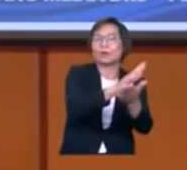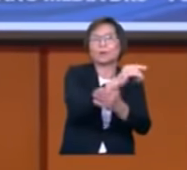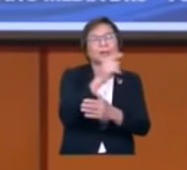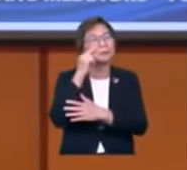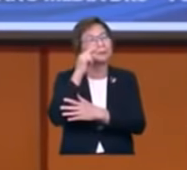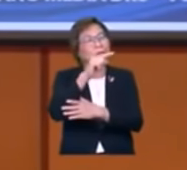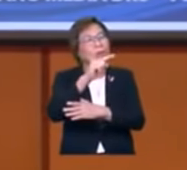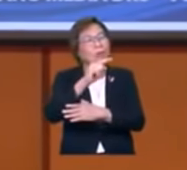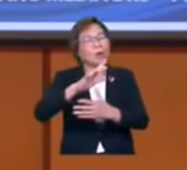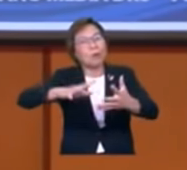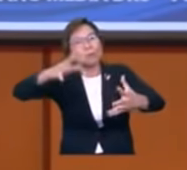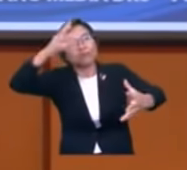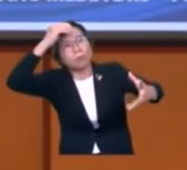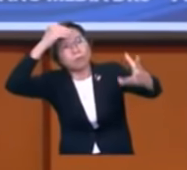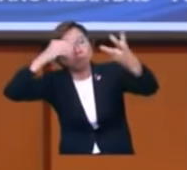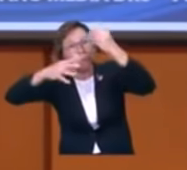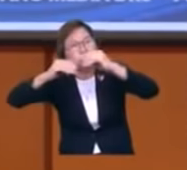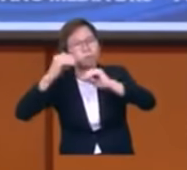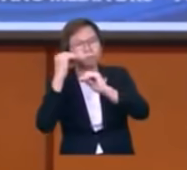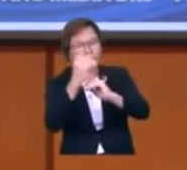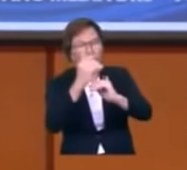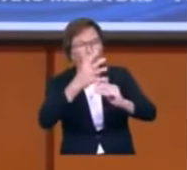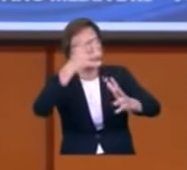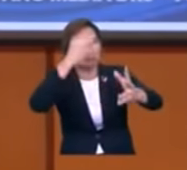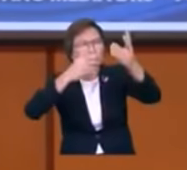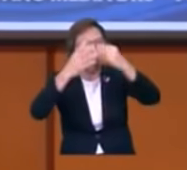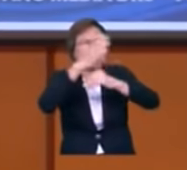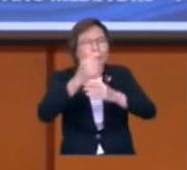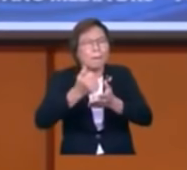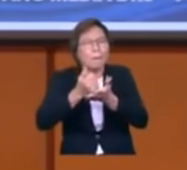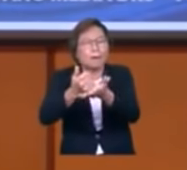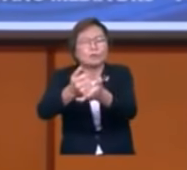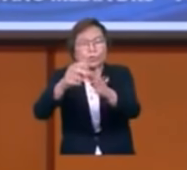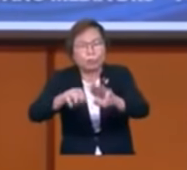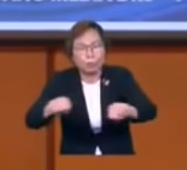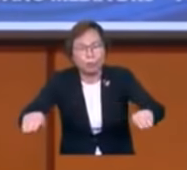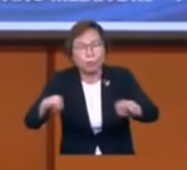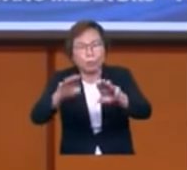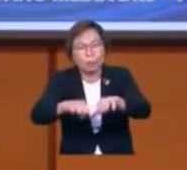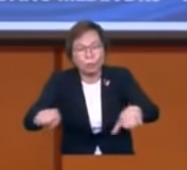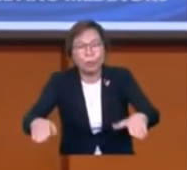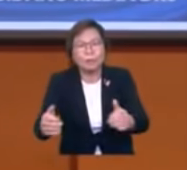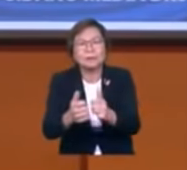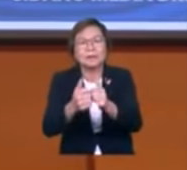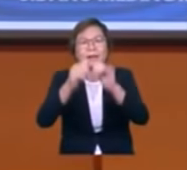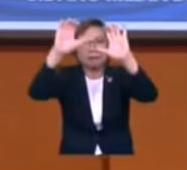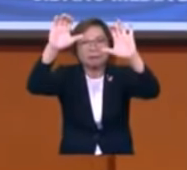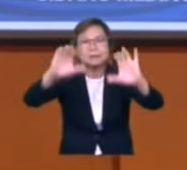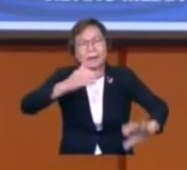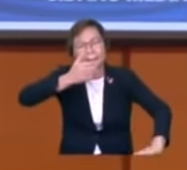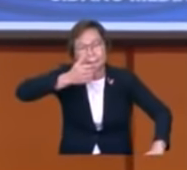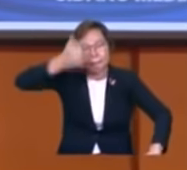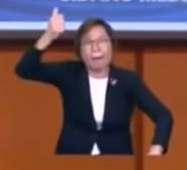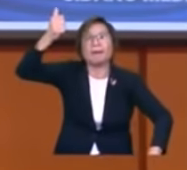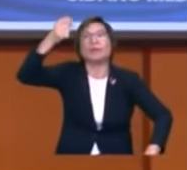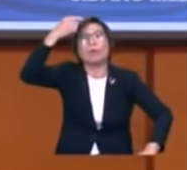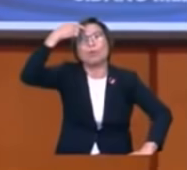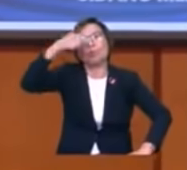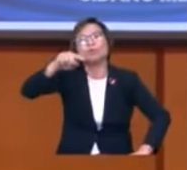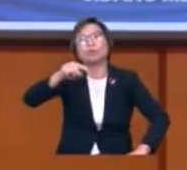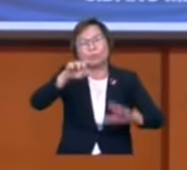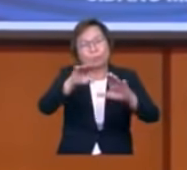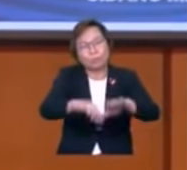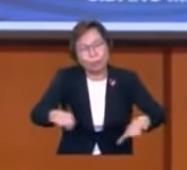melihat tahap penguasaan mereka dan membantu mereka dengan pendekatan yang paling baik bagi